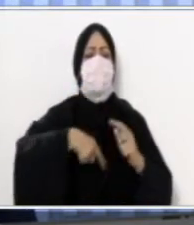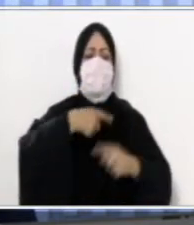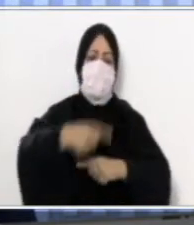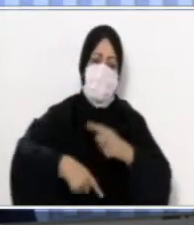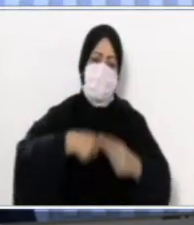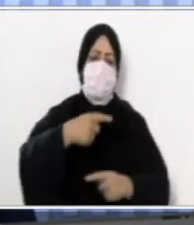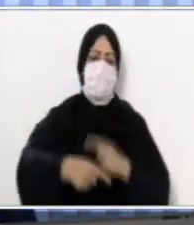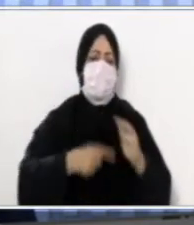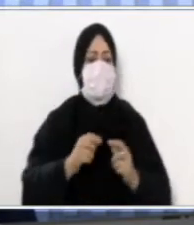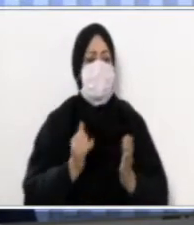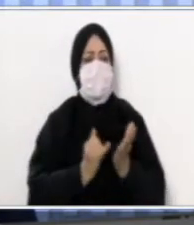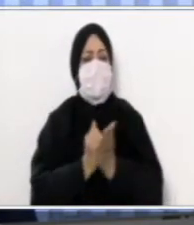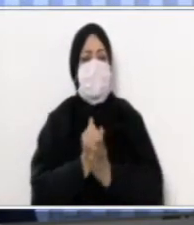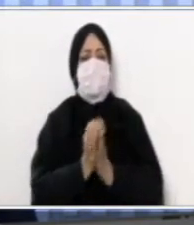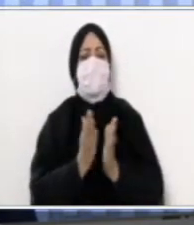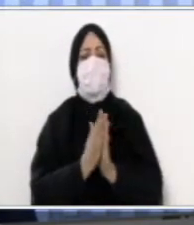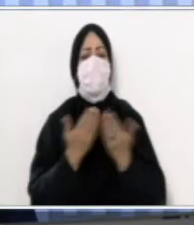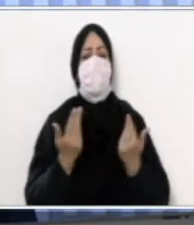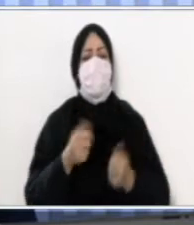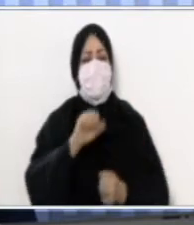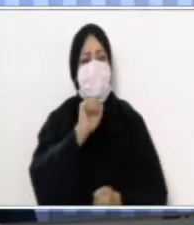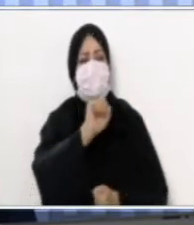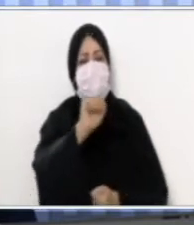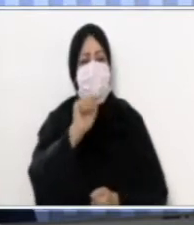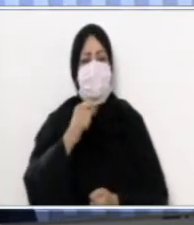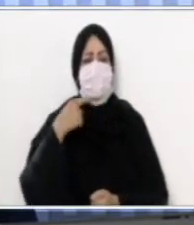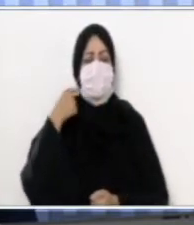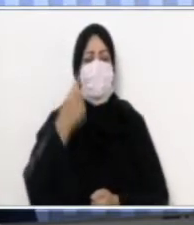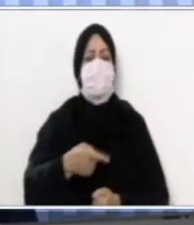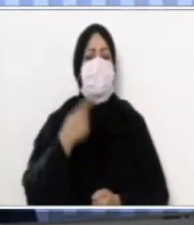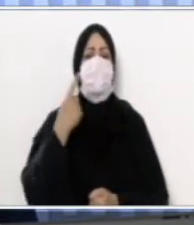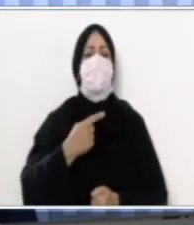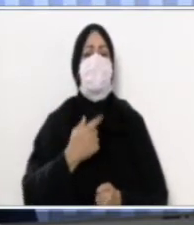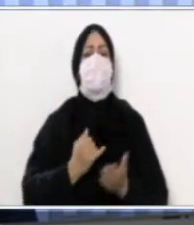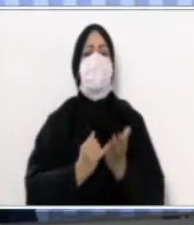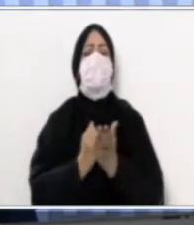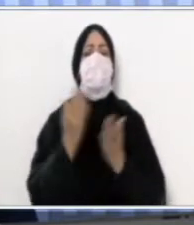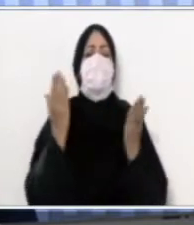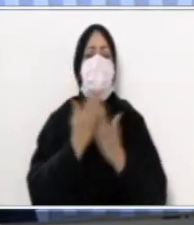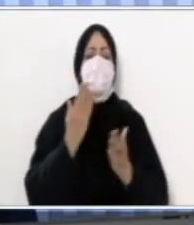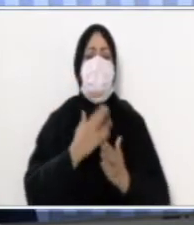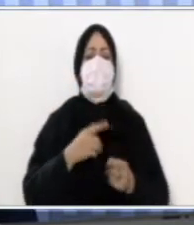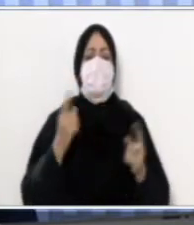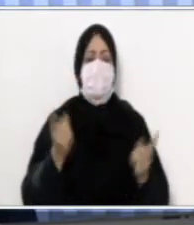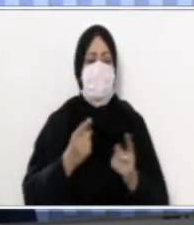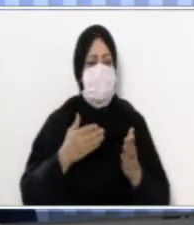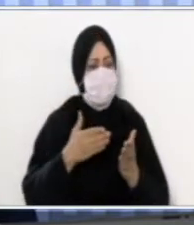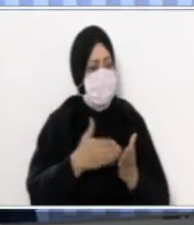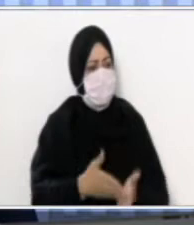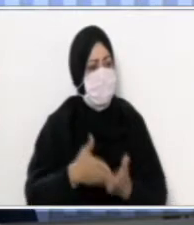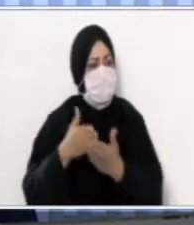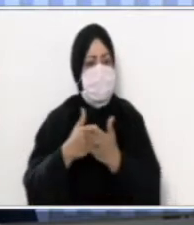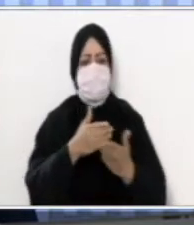واستمرت الدراسة فيها، يعني ساهم في المدرسة، ساهم في إنشاء مركز لدراسة علوم